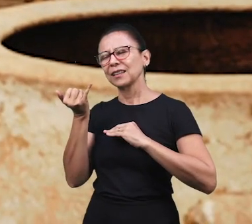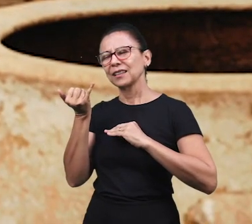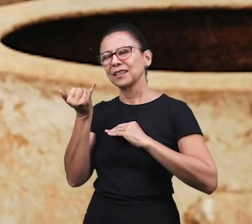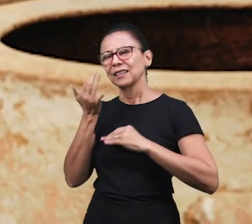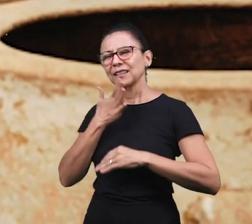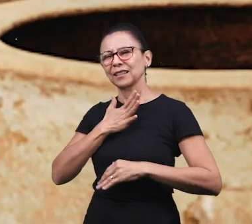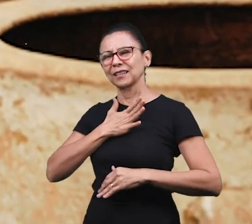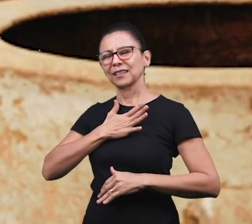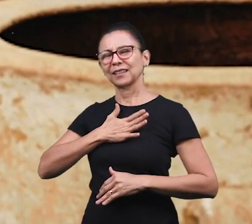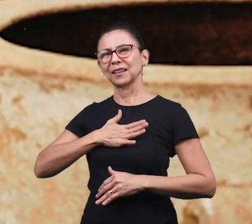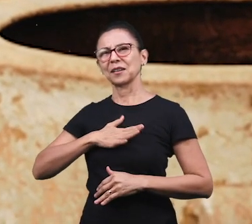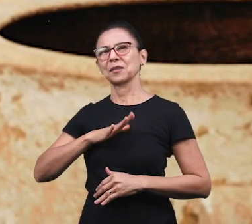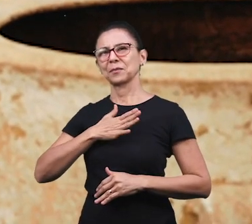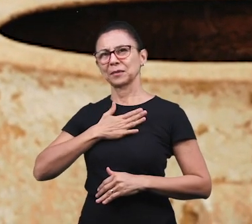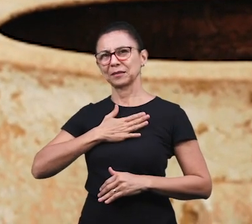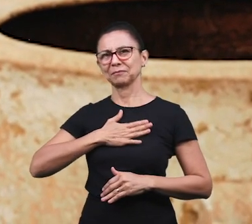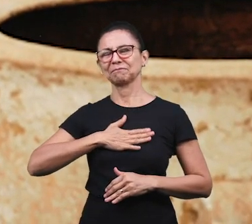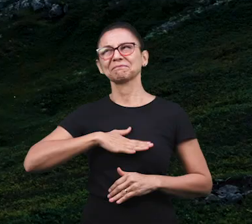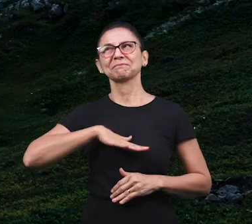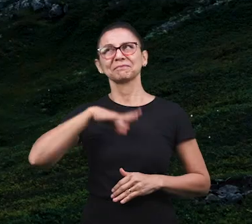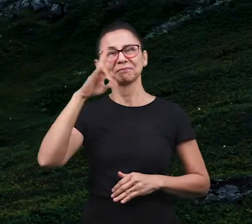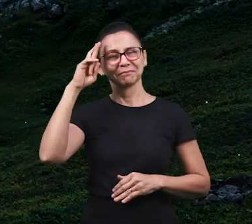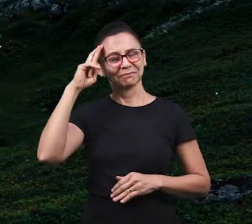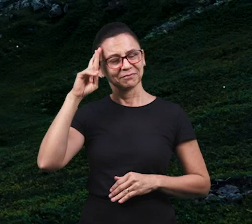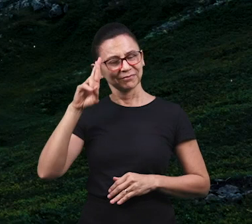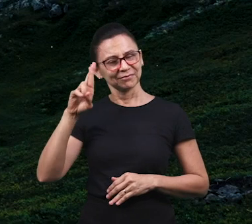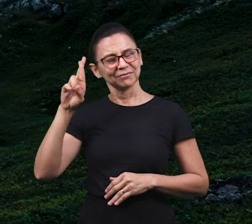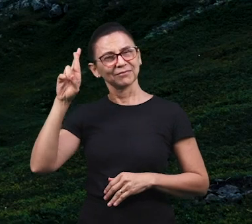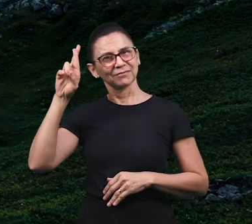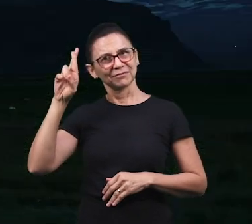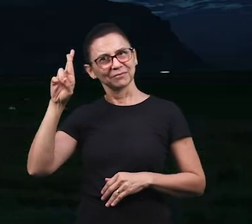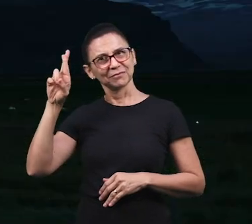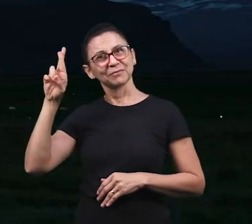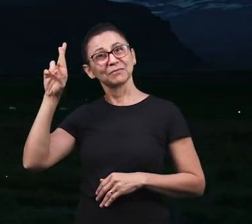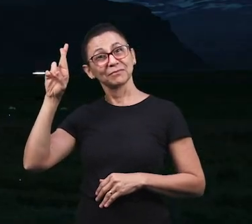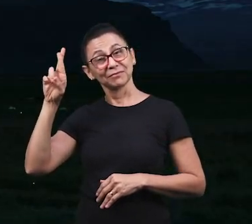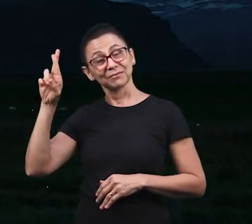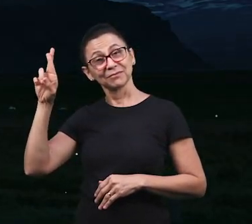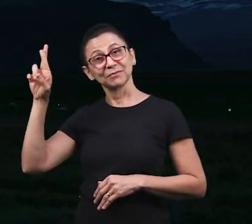me acalma, ó Senhor.